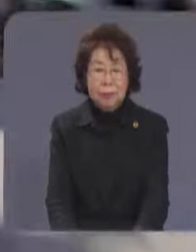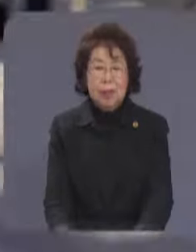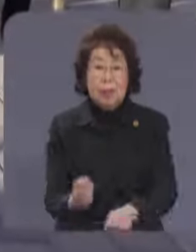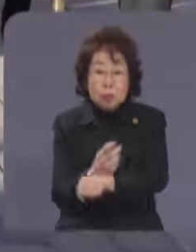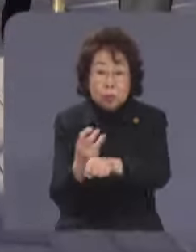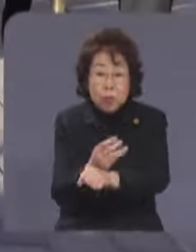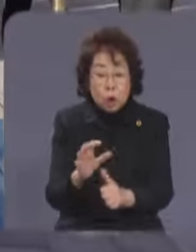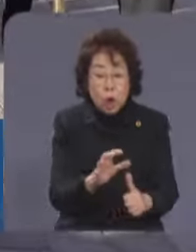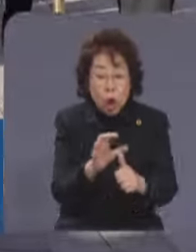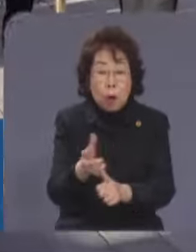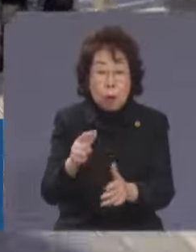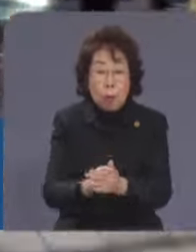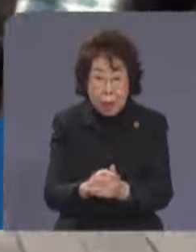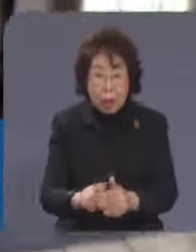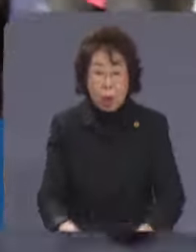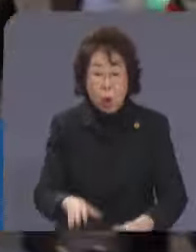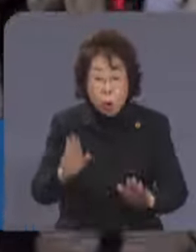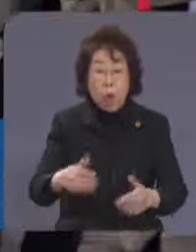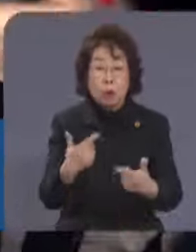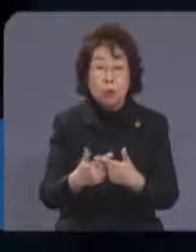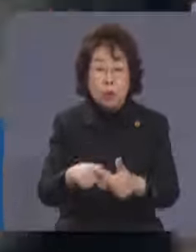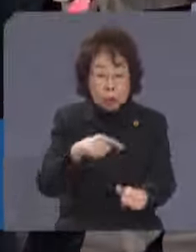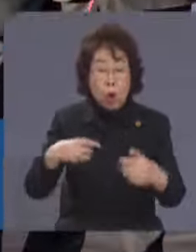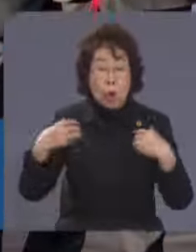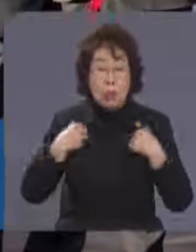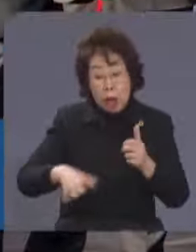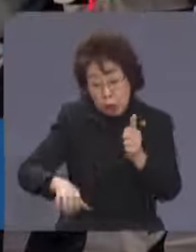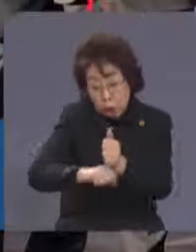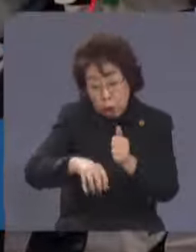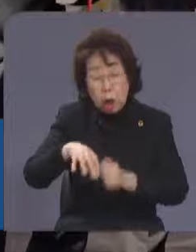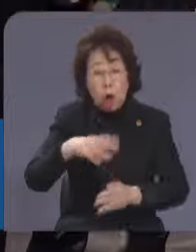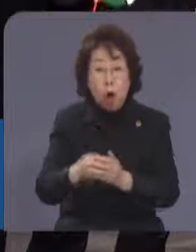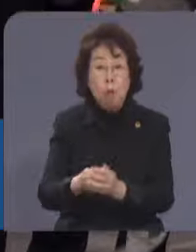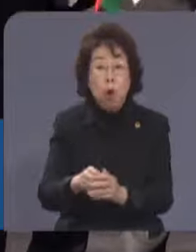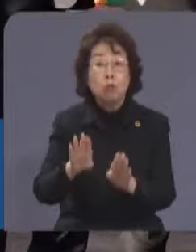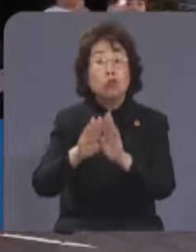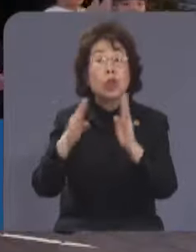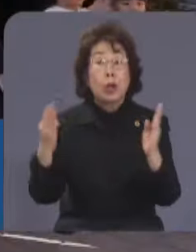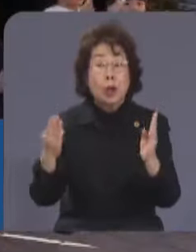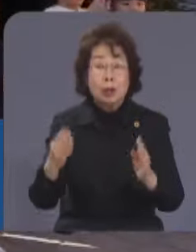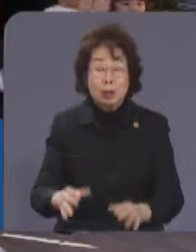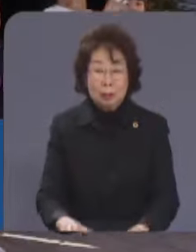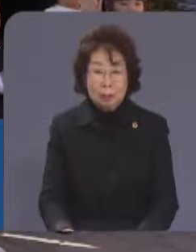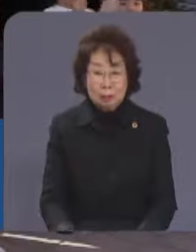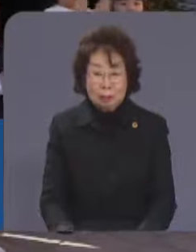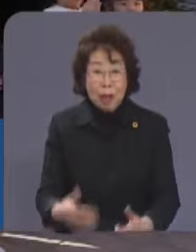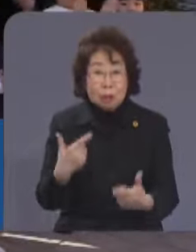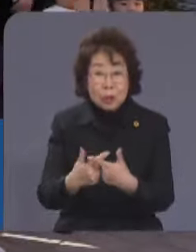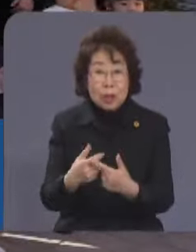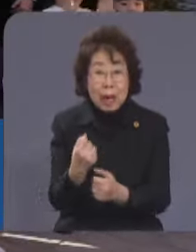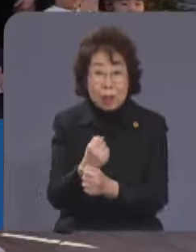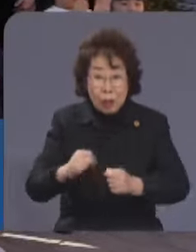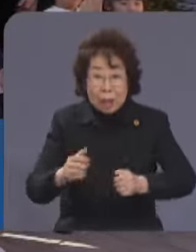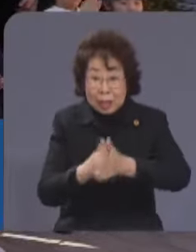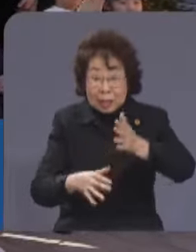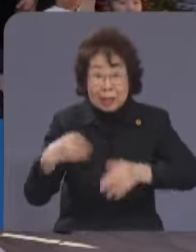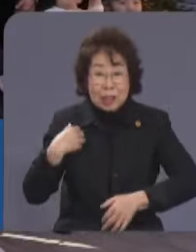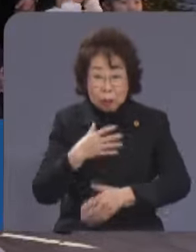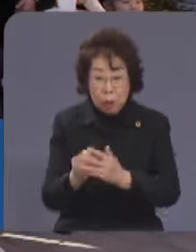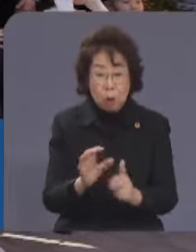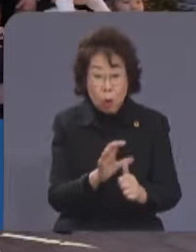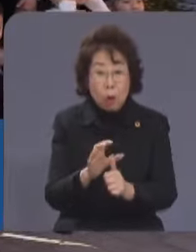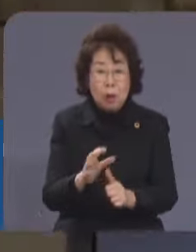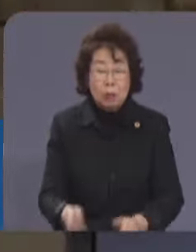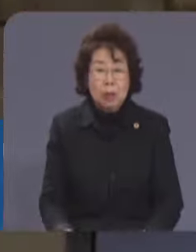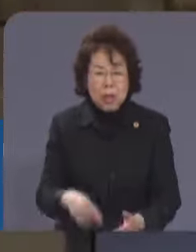24시간 돌봄센터 7호점이 오늘 부산시 교육청 종합민원실에 문을 열었습니다. 부산광역시 교육청